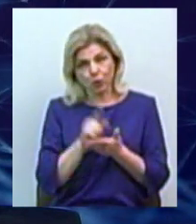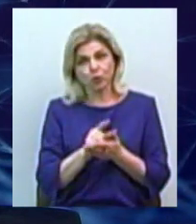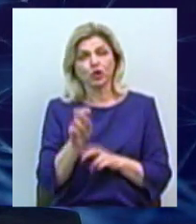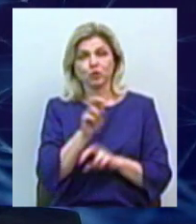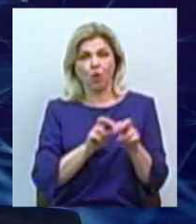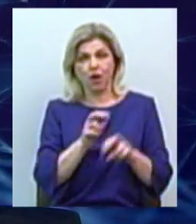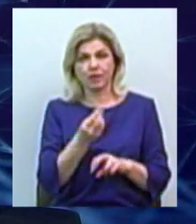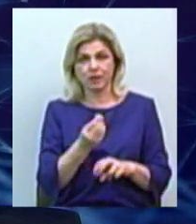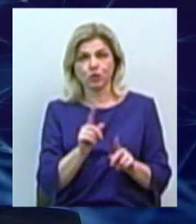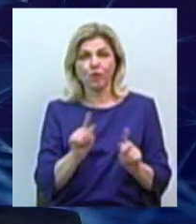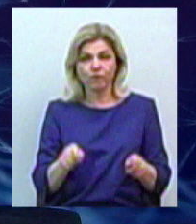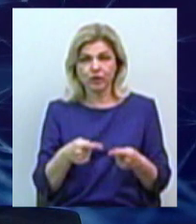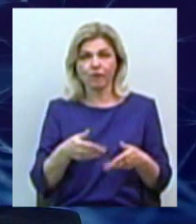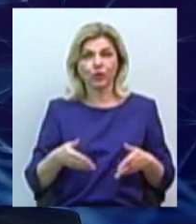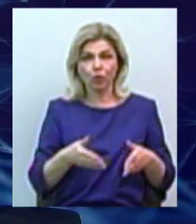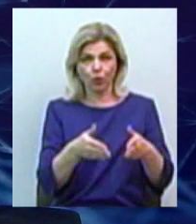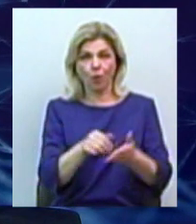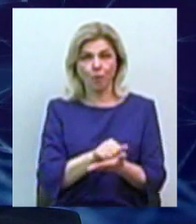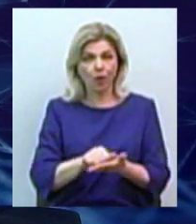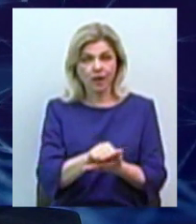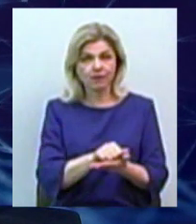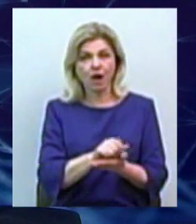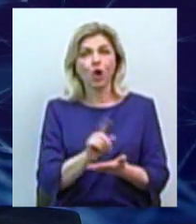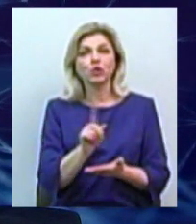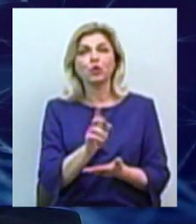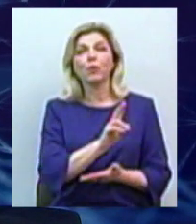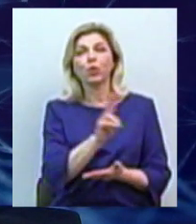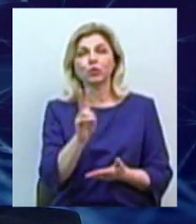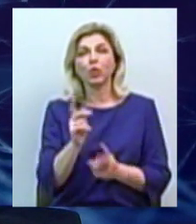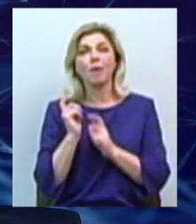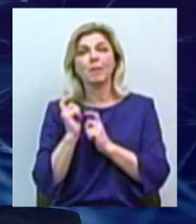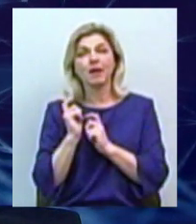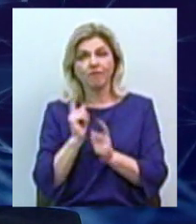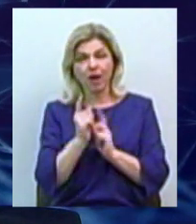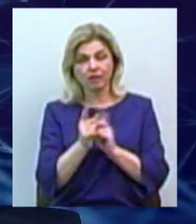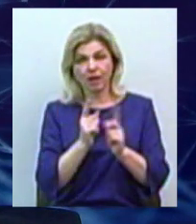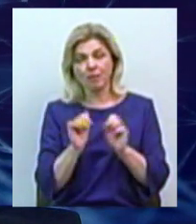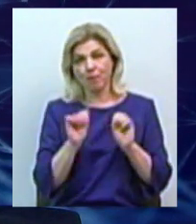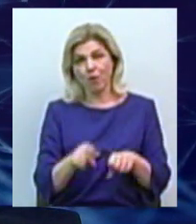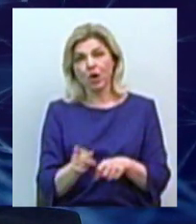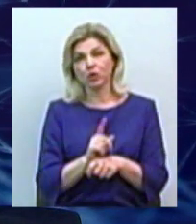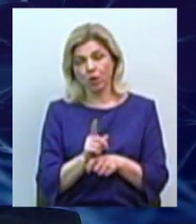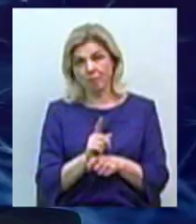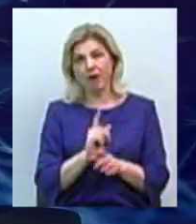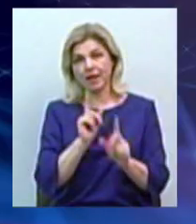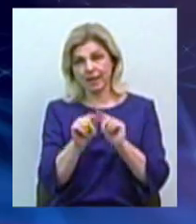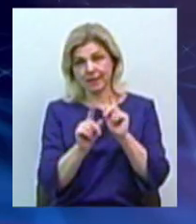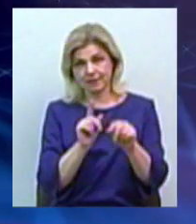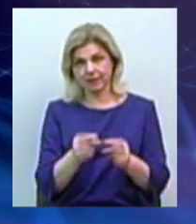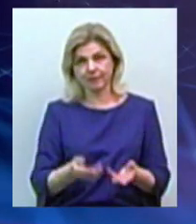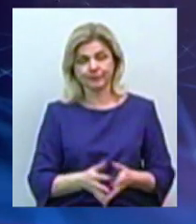відновити дорожнє покриття, для того, щоб ті, хто займається перевалкою, могли нормально їздити і заробляти собі кошти.